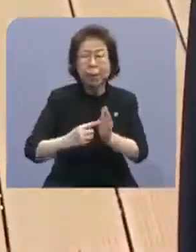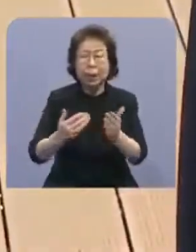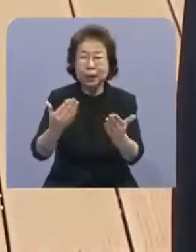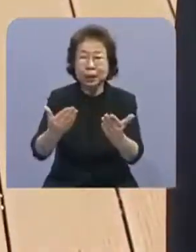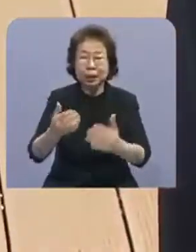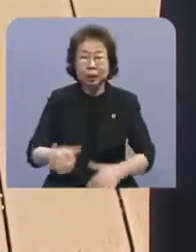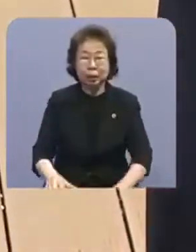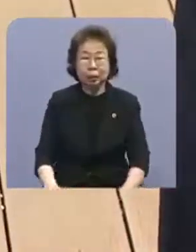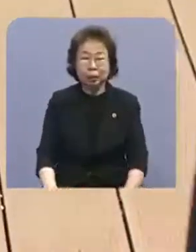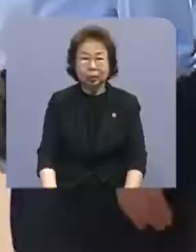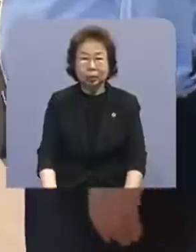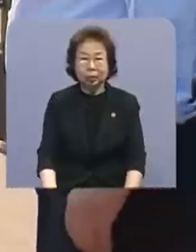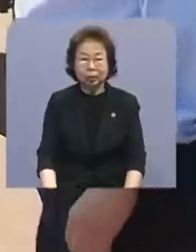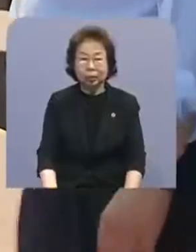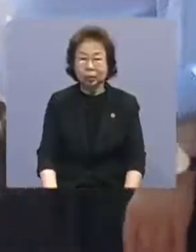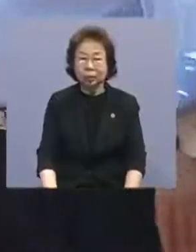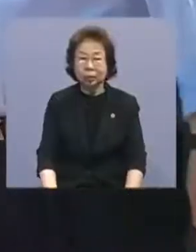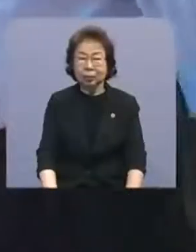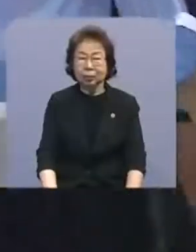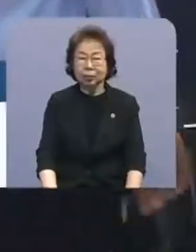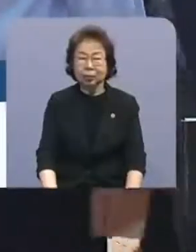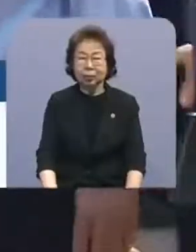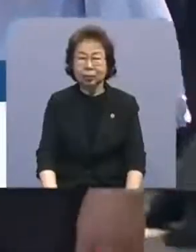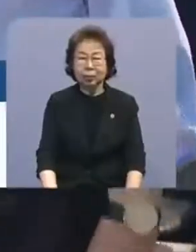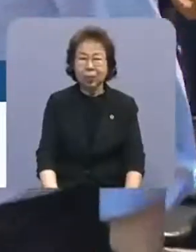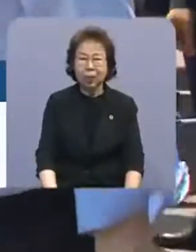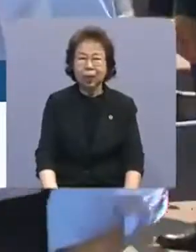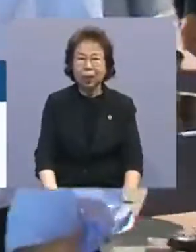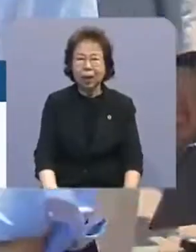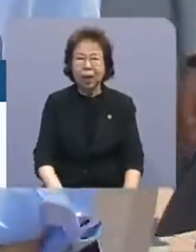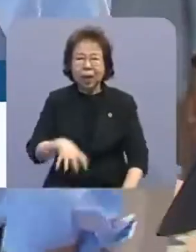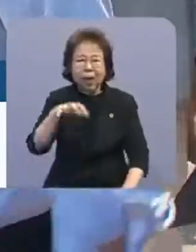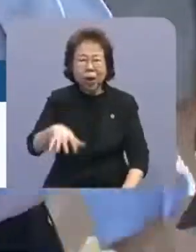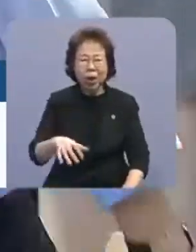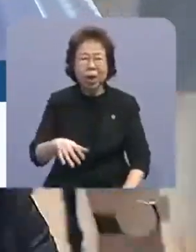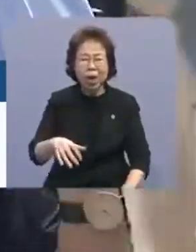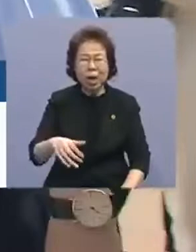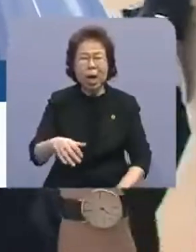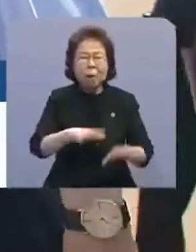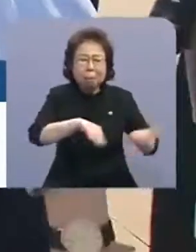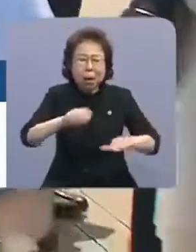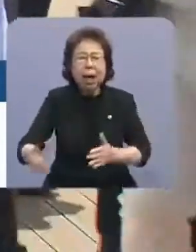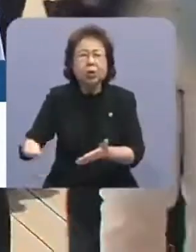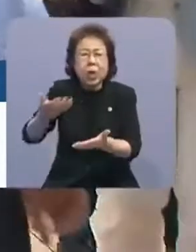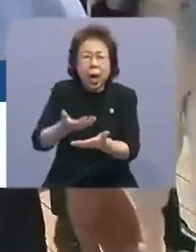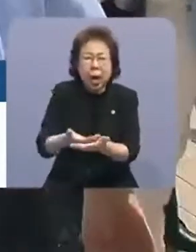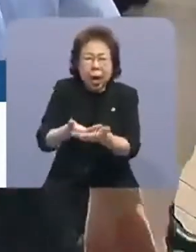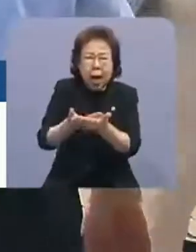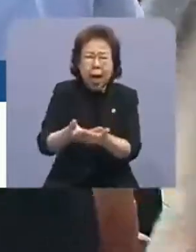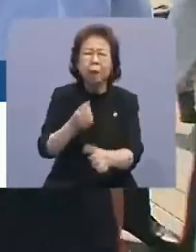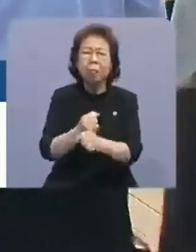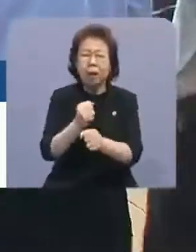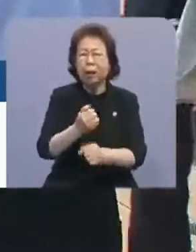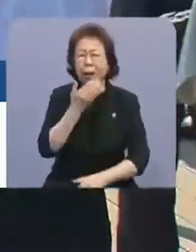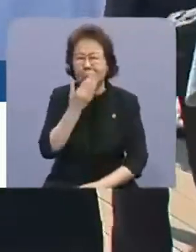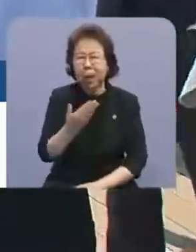했습니다. 이게 플로팅 아일랜드라고요. 아, 얘가 플로팅 아일랜드. 이건 세계